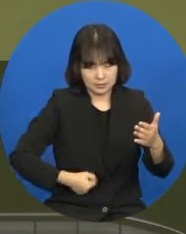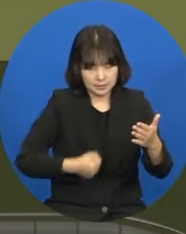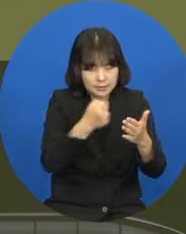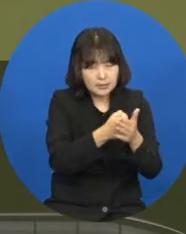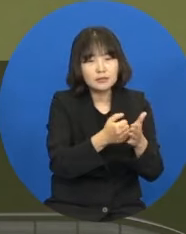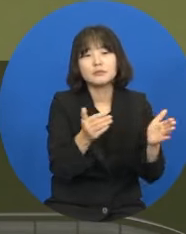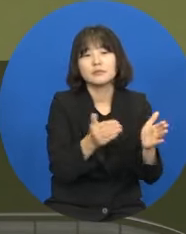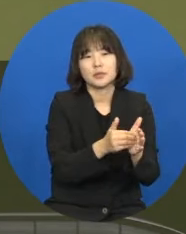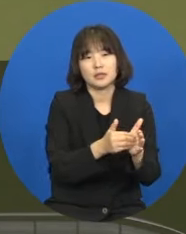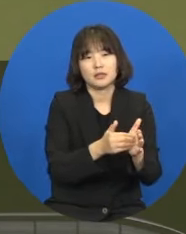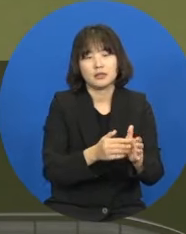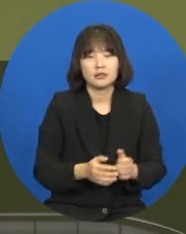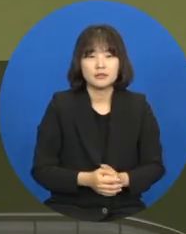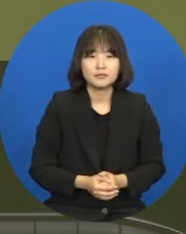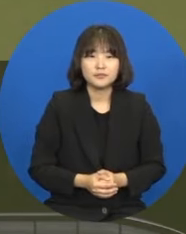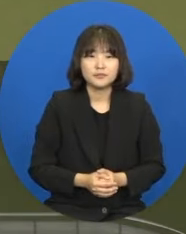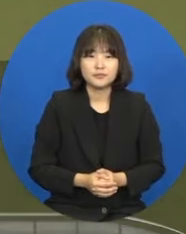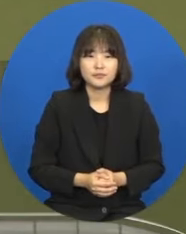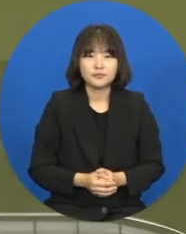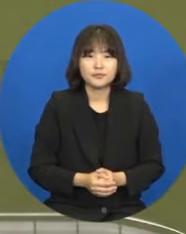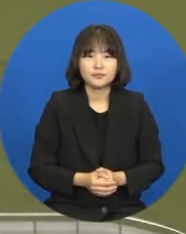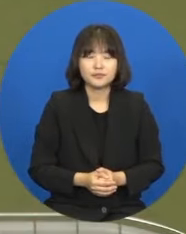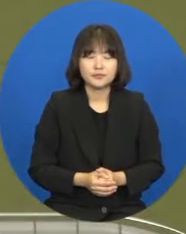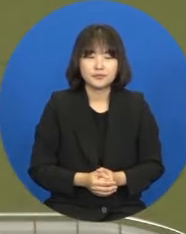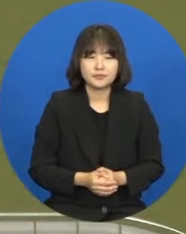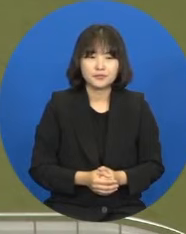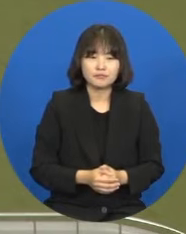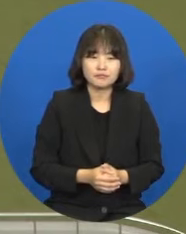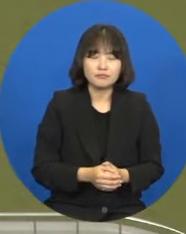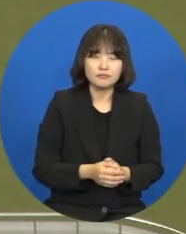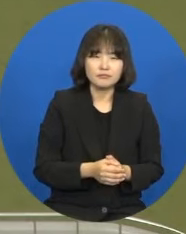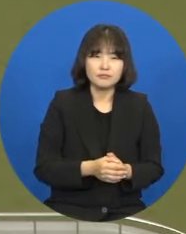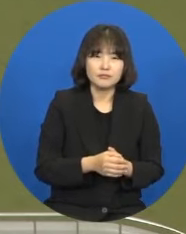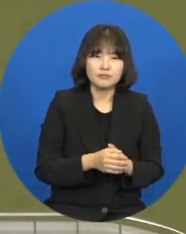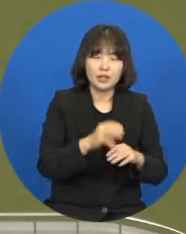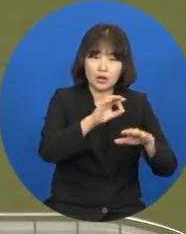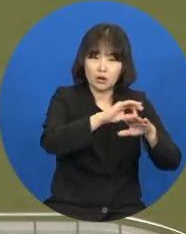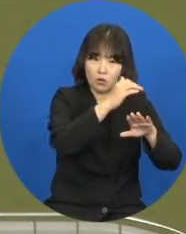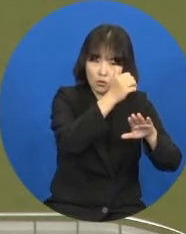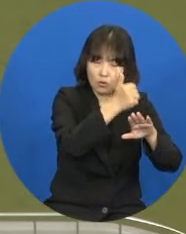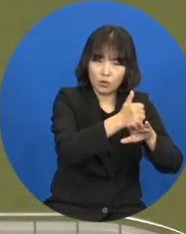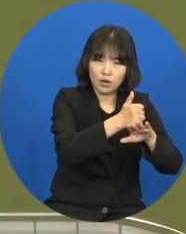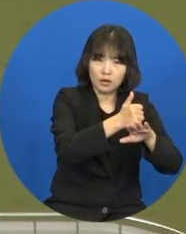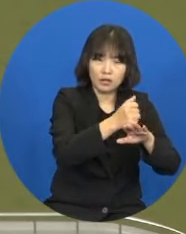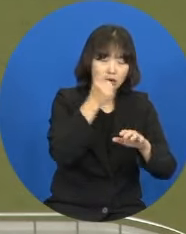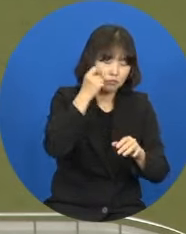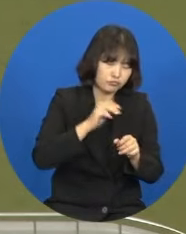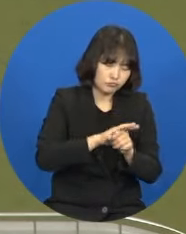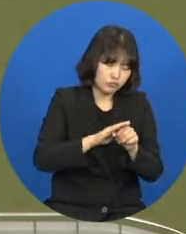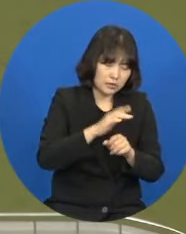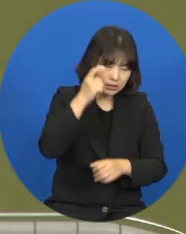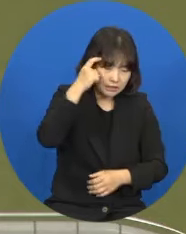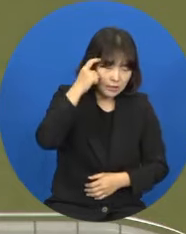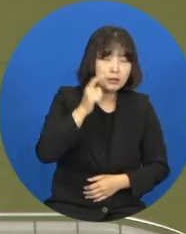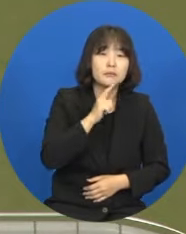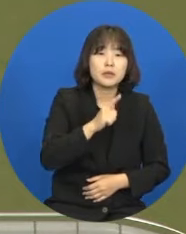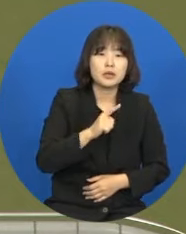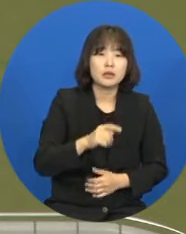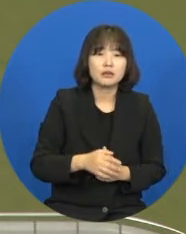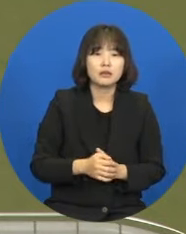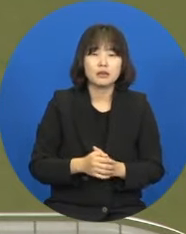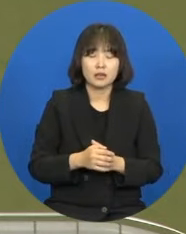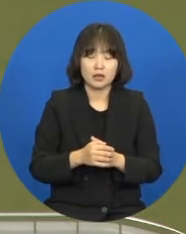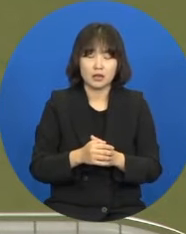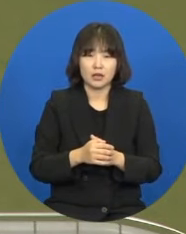거예요 이거 아꼈다는는 단어는 불쌍 여기고 긍휼이 여겼다는 거예요 언제 쓰냐 요나서에 보면 요나가 그 방능 그를